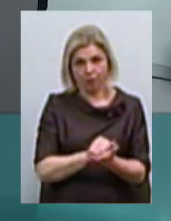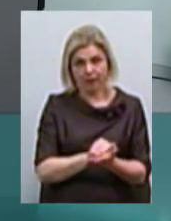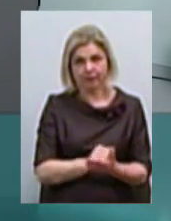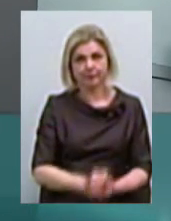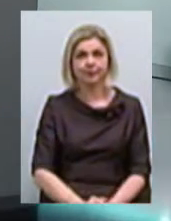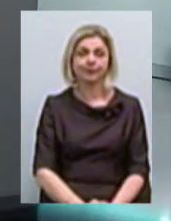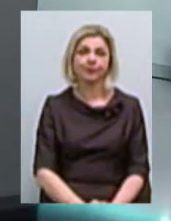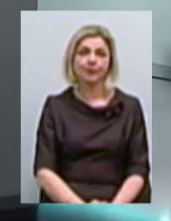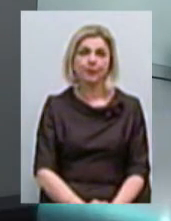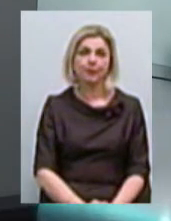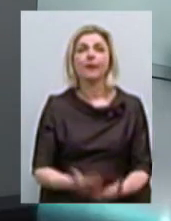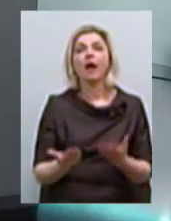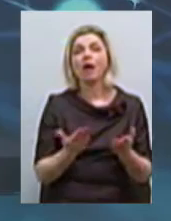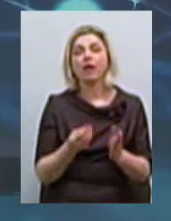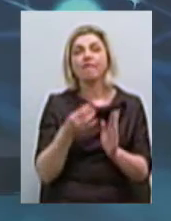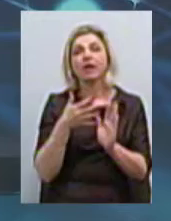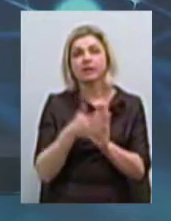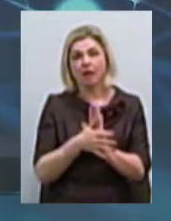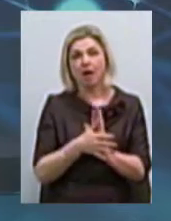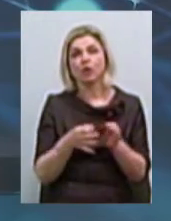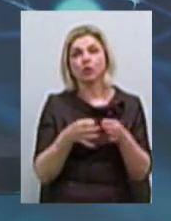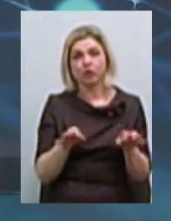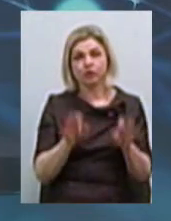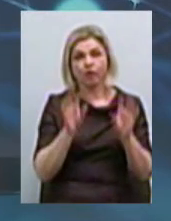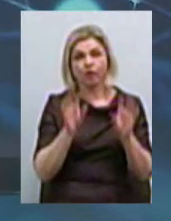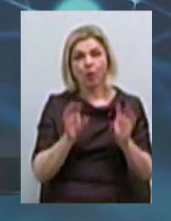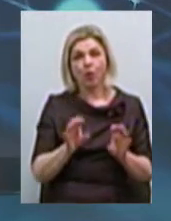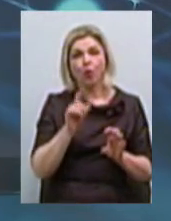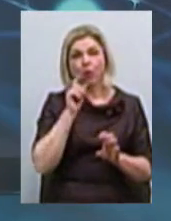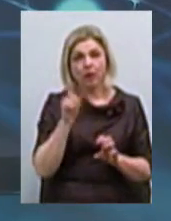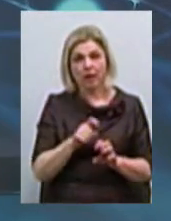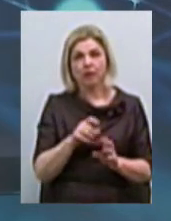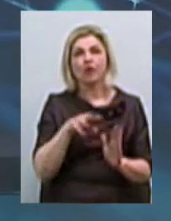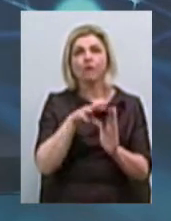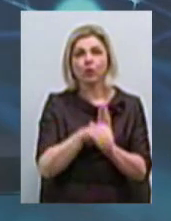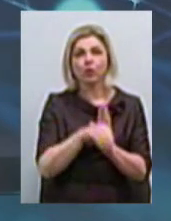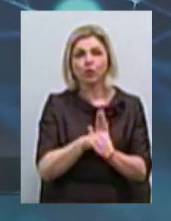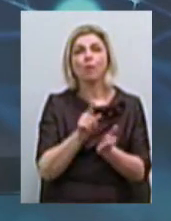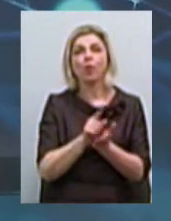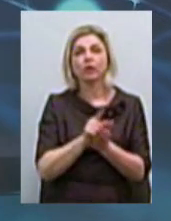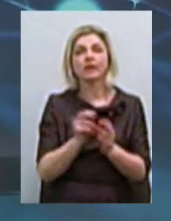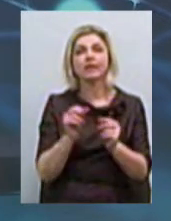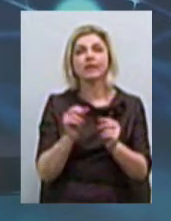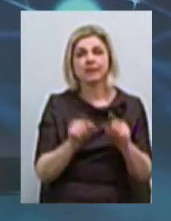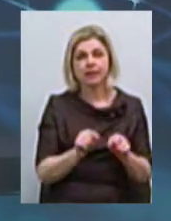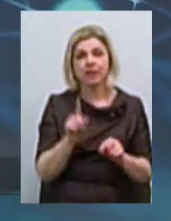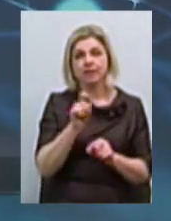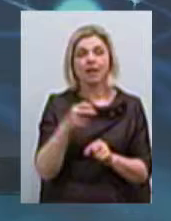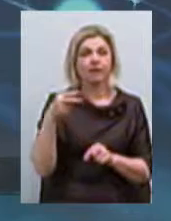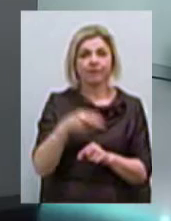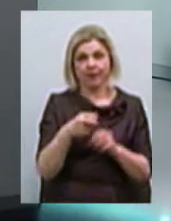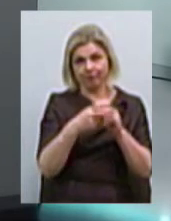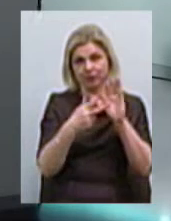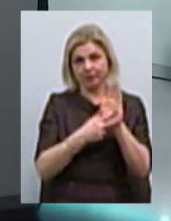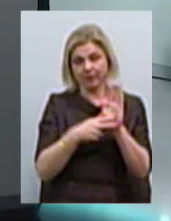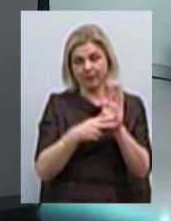Які витрати дозволені Податковим кодексом України до включення до податкової знижки за 2018